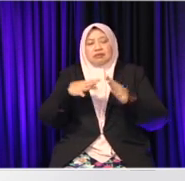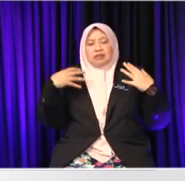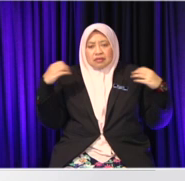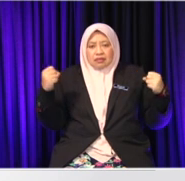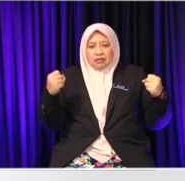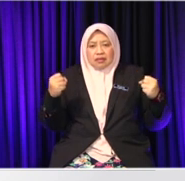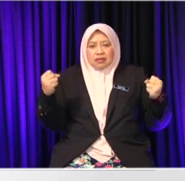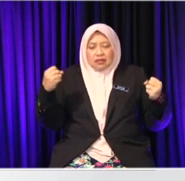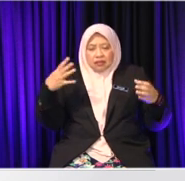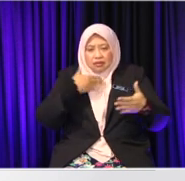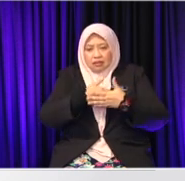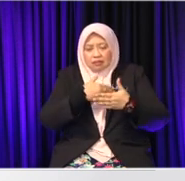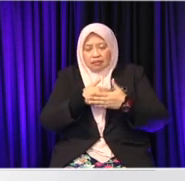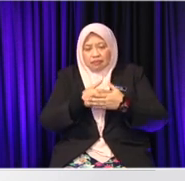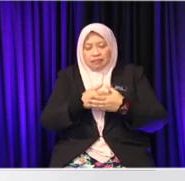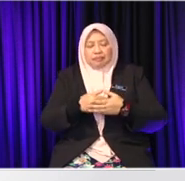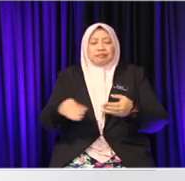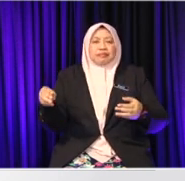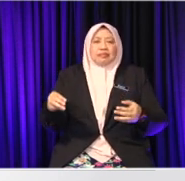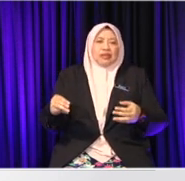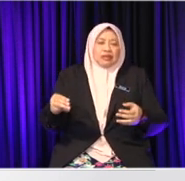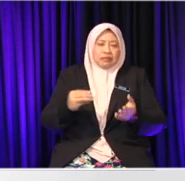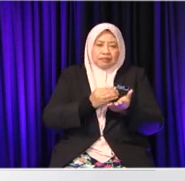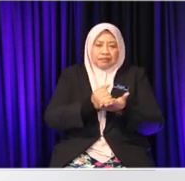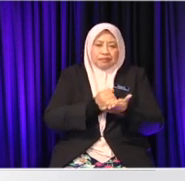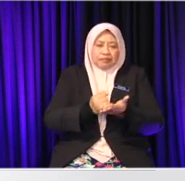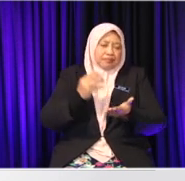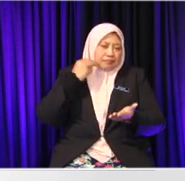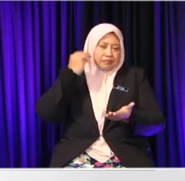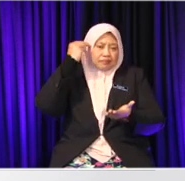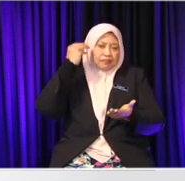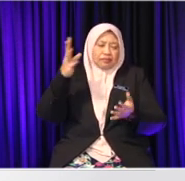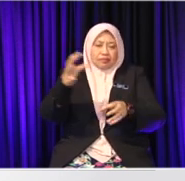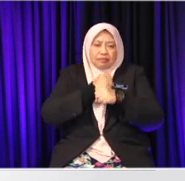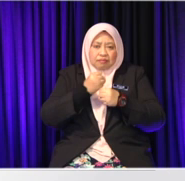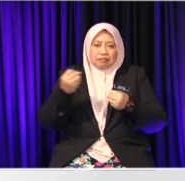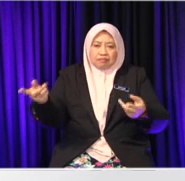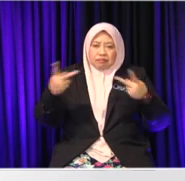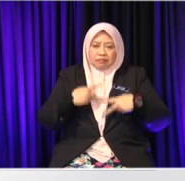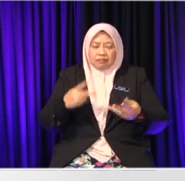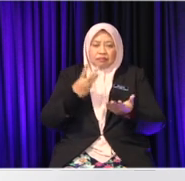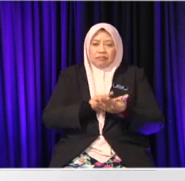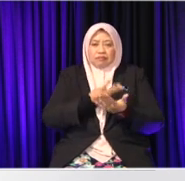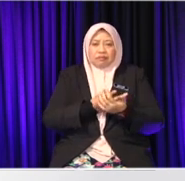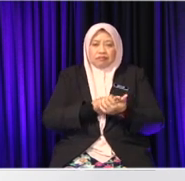insulin matang dan kita boleh dapat pulangan uang daripada investasi tersebut